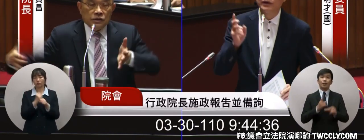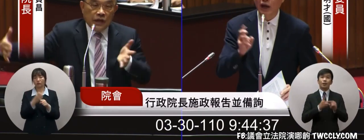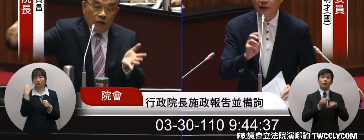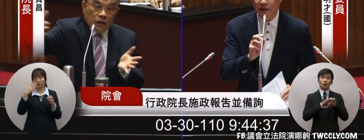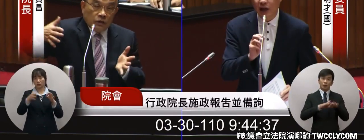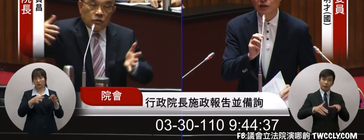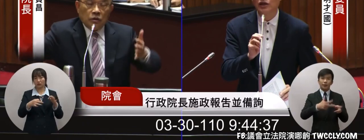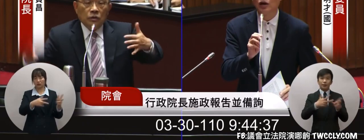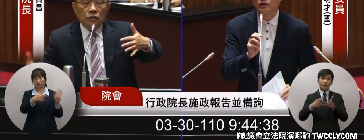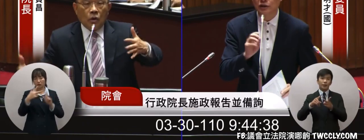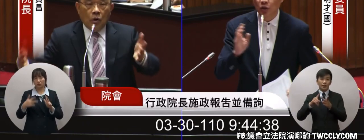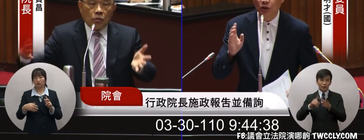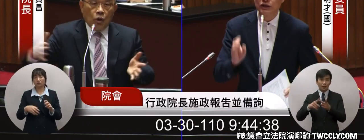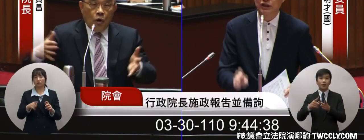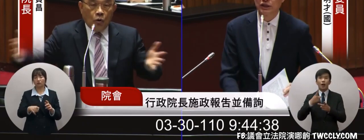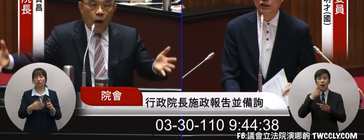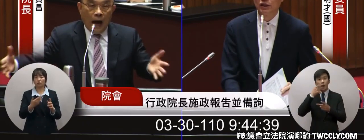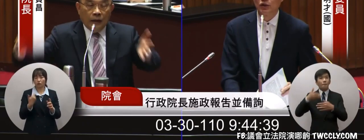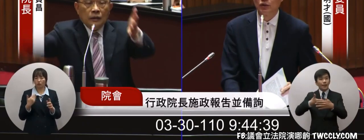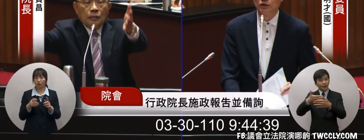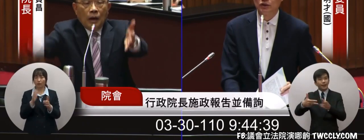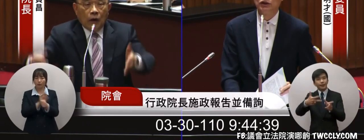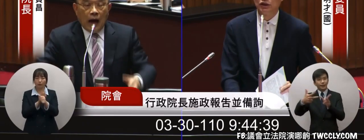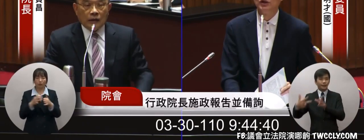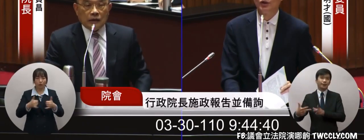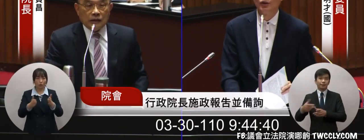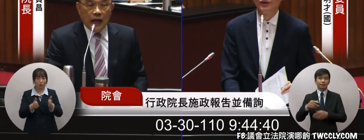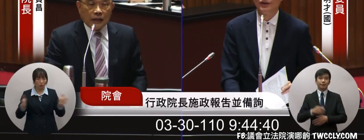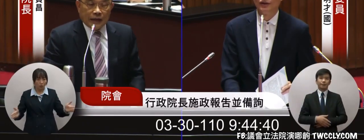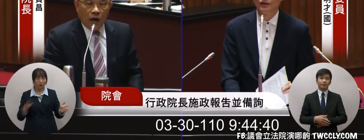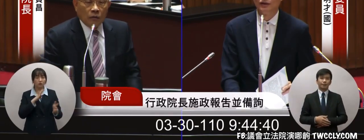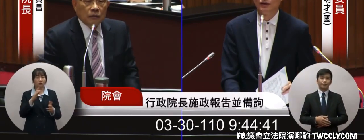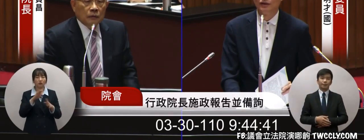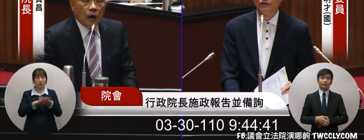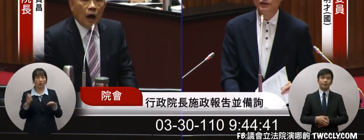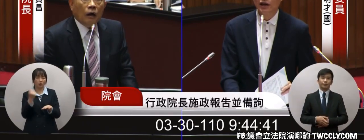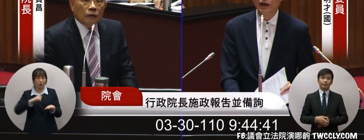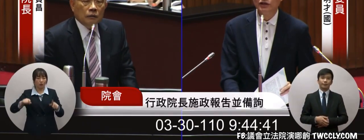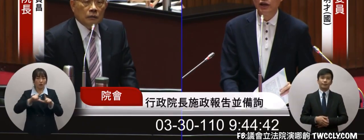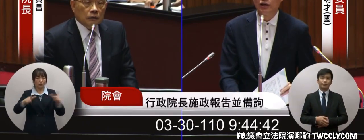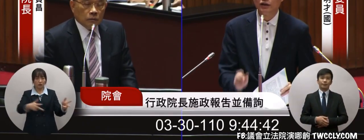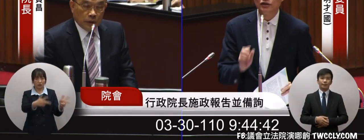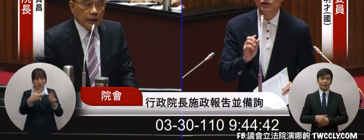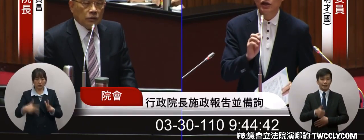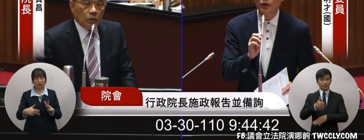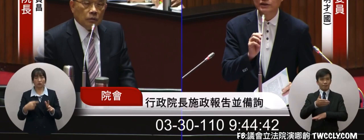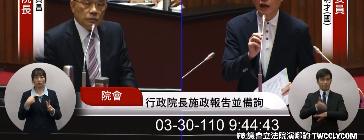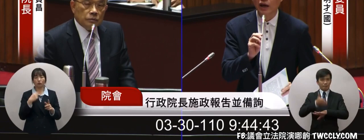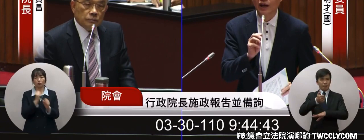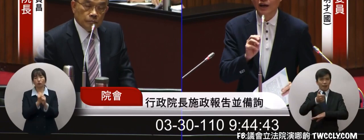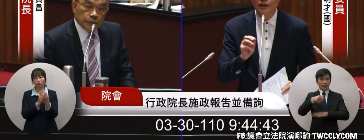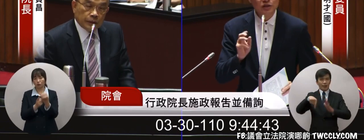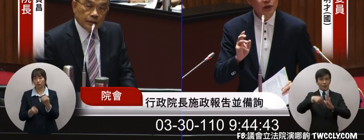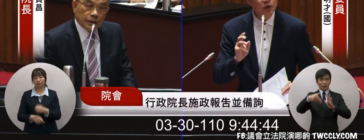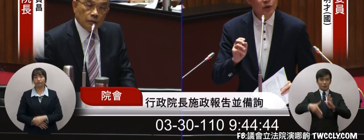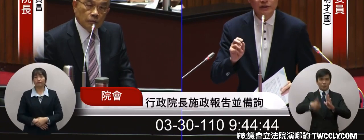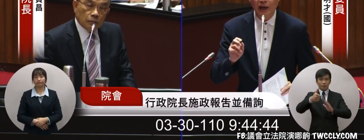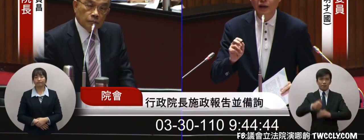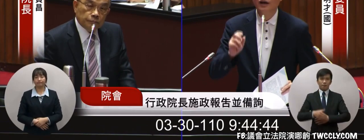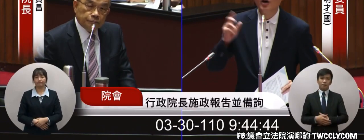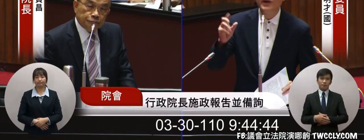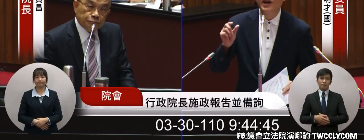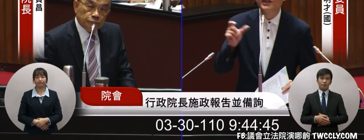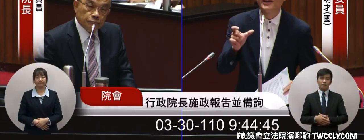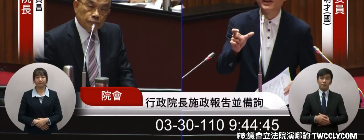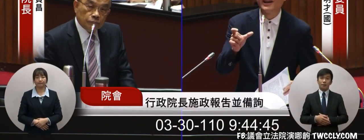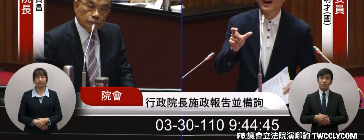必潭大橋的拓寬包括安坑大橋非常感謝謝謝院長也希望說院長